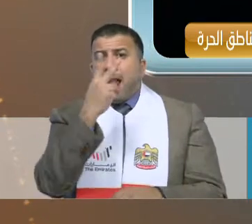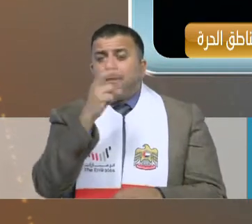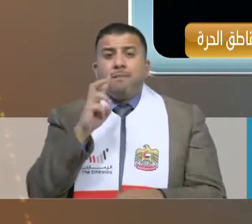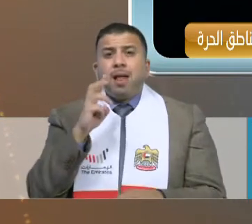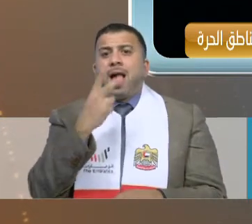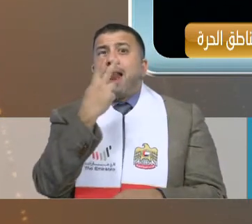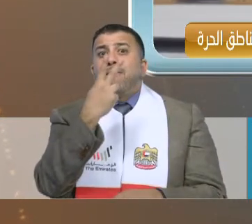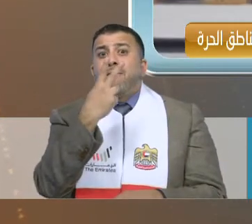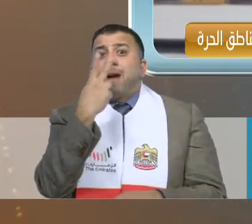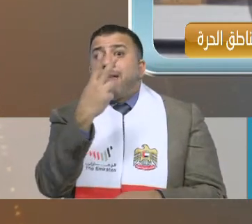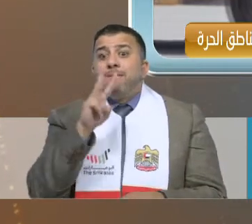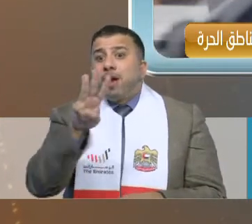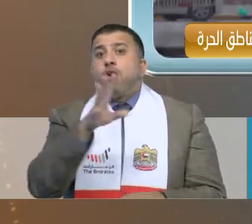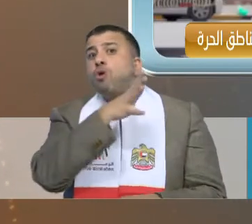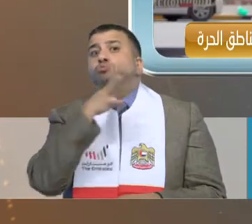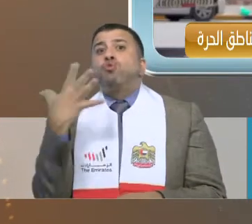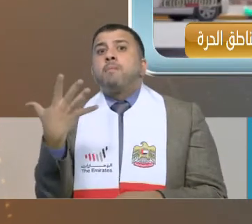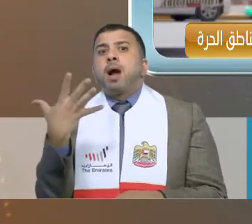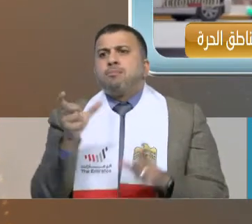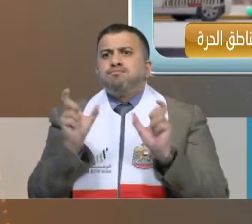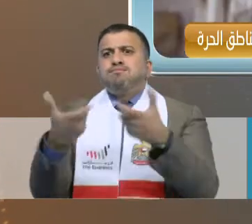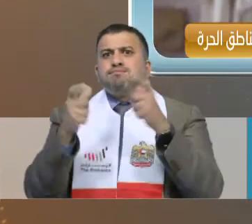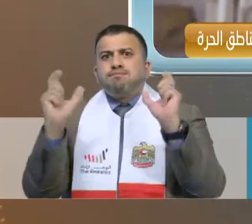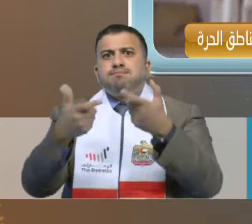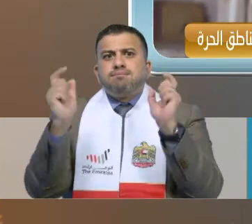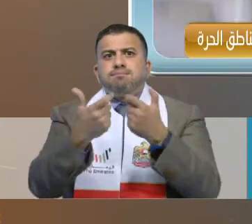2521 ضبطية مخدرات من إجمالي